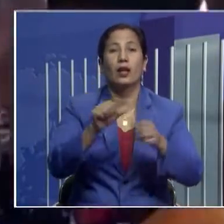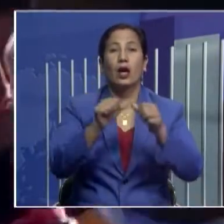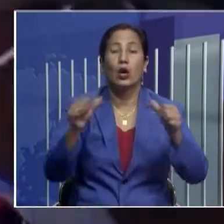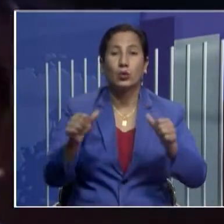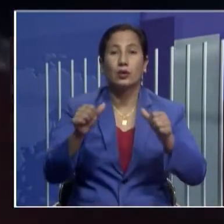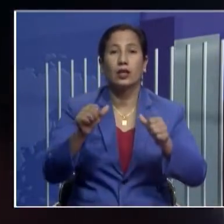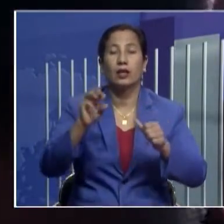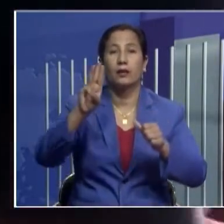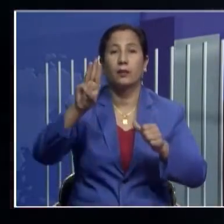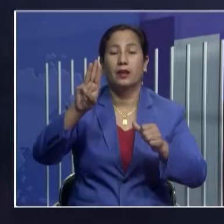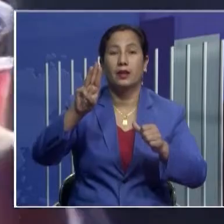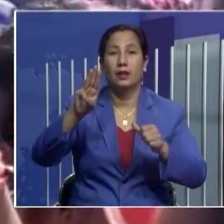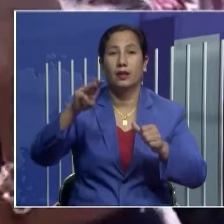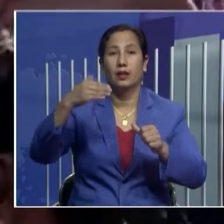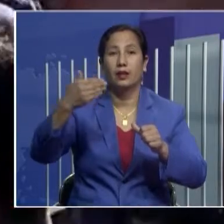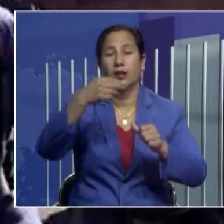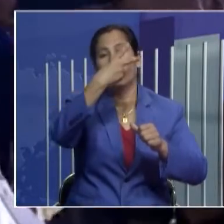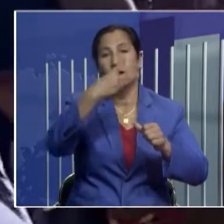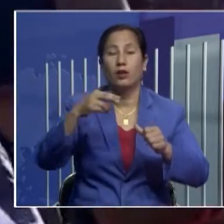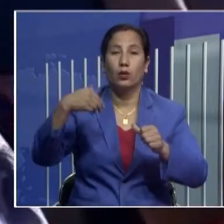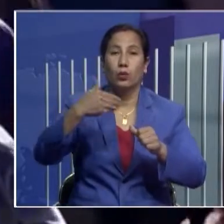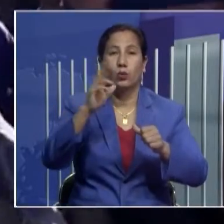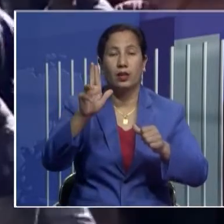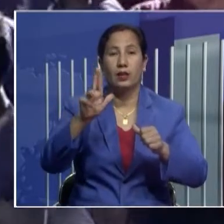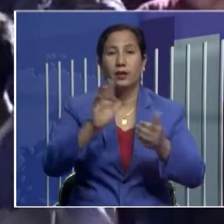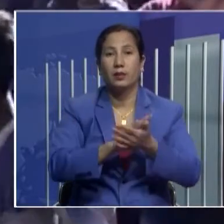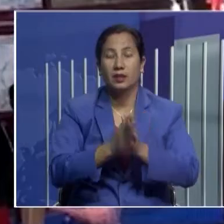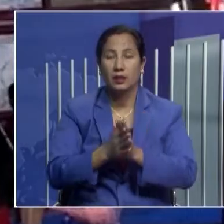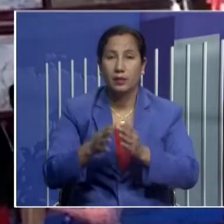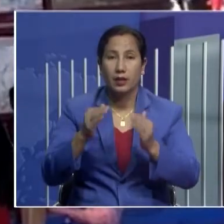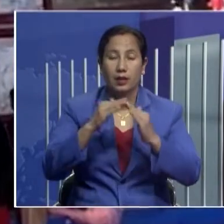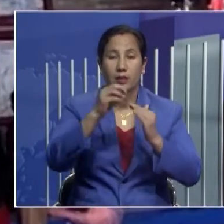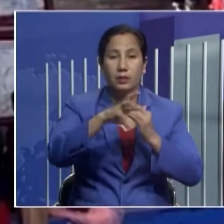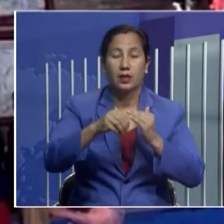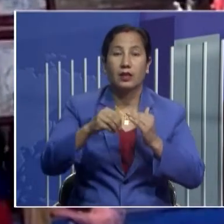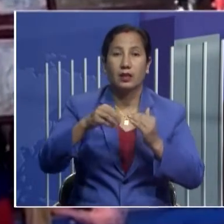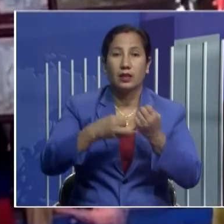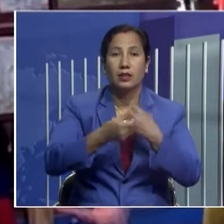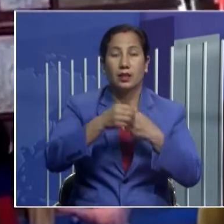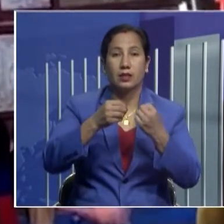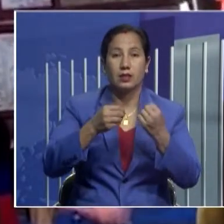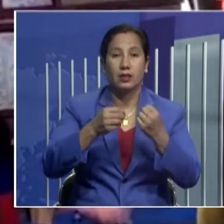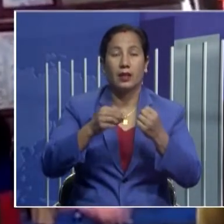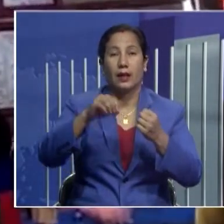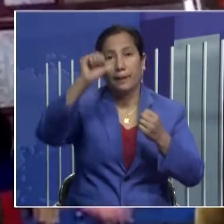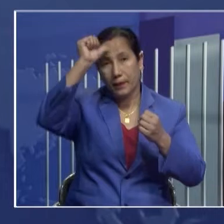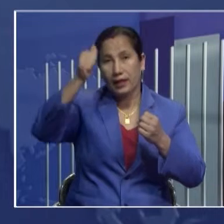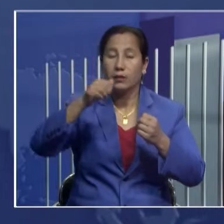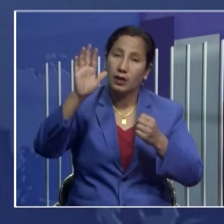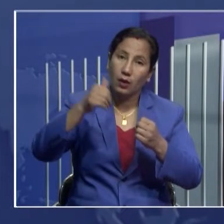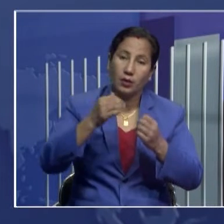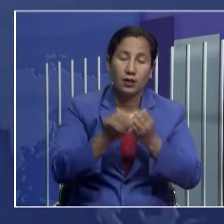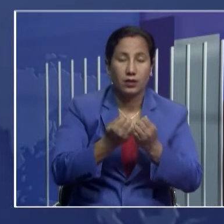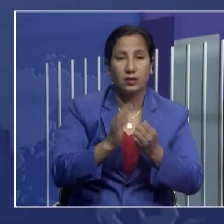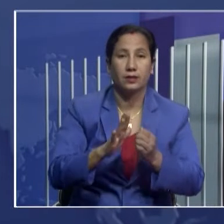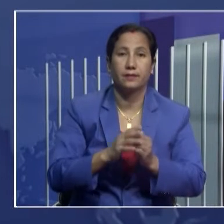अनुसार मेलौली भगवती मन्दिरमा लाग्ने जात्रामा बैतडीका साथै छिमेकी देश भारतबाट पनि दर्शनार्थी आउने गर्दछन्।